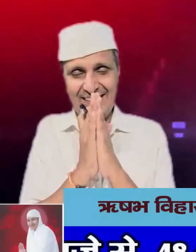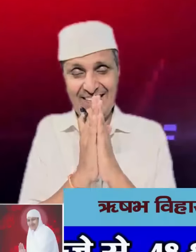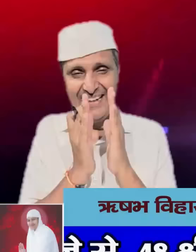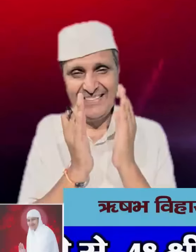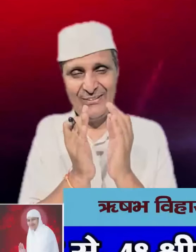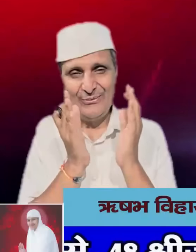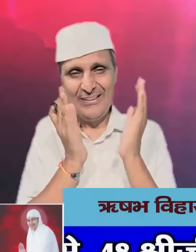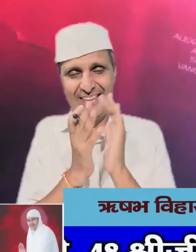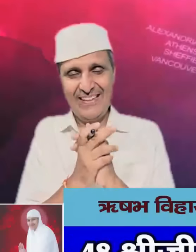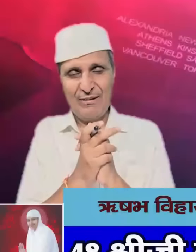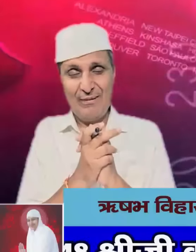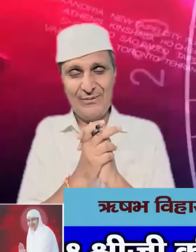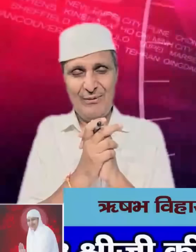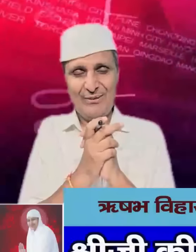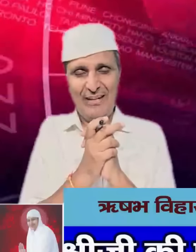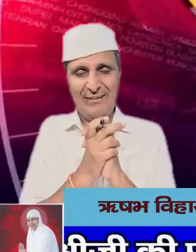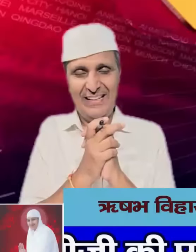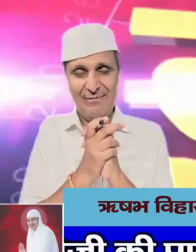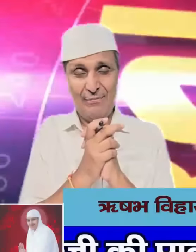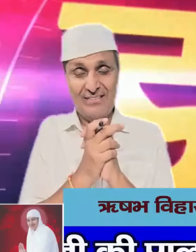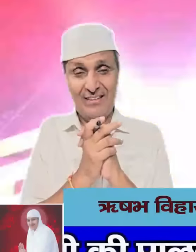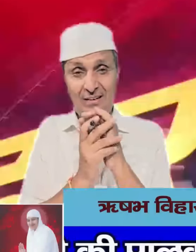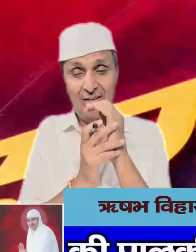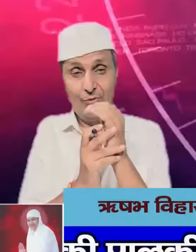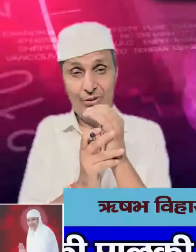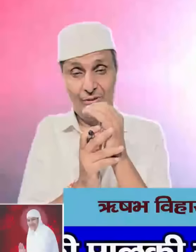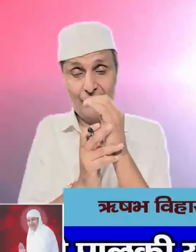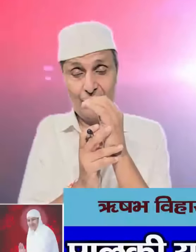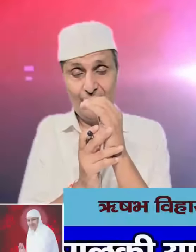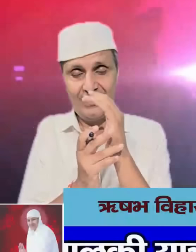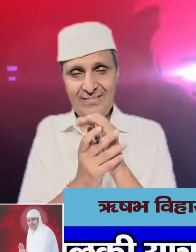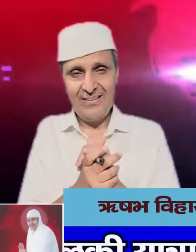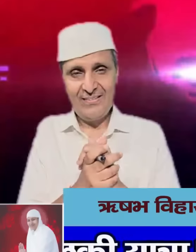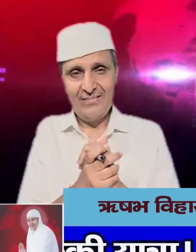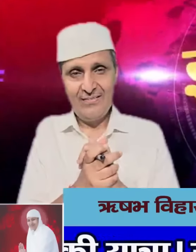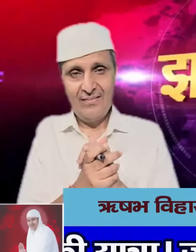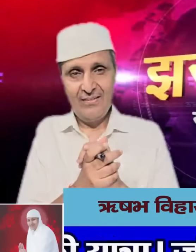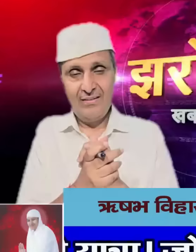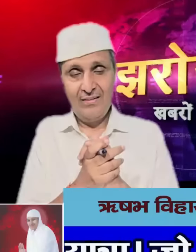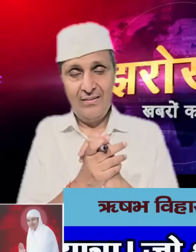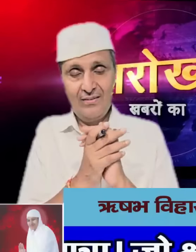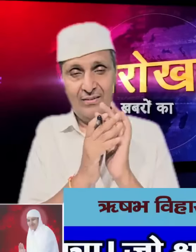सादर जयंत, आज की शुरुआत करते हैं आपके पास सुबह सुबह 8 बजे आपके पास कुछ सोच के साथ।